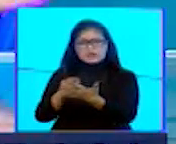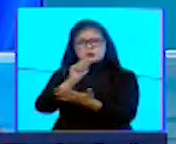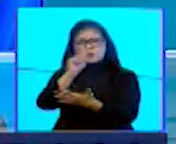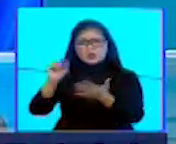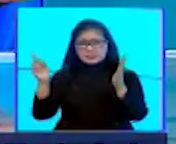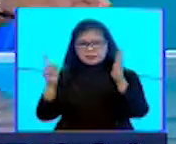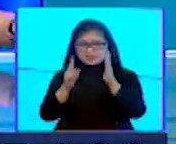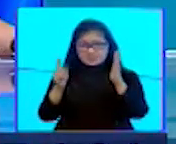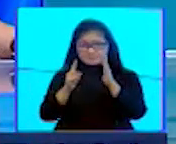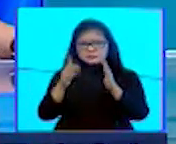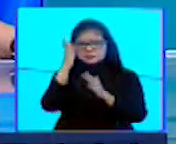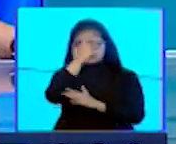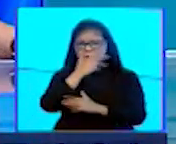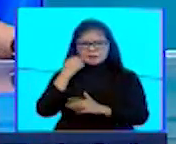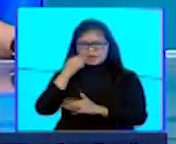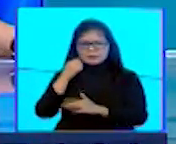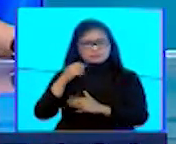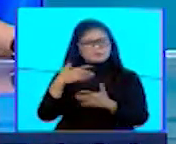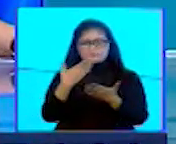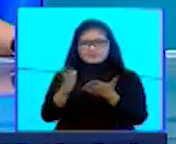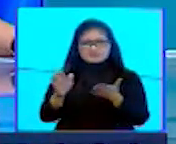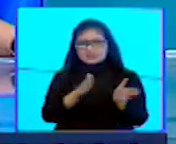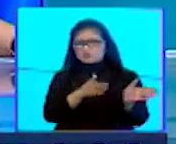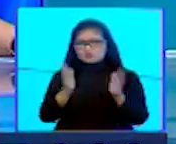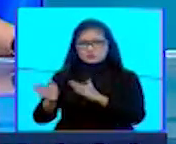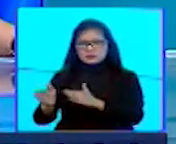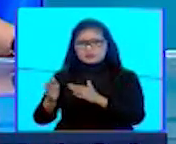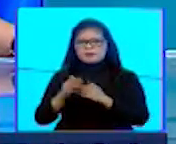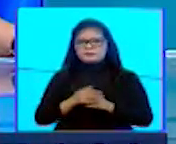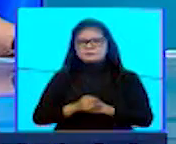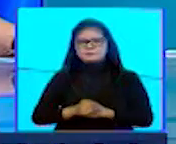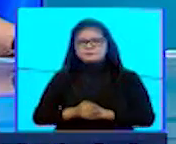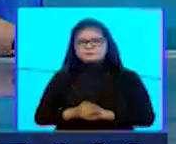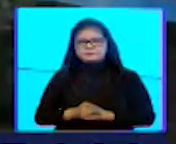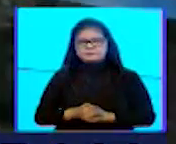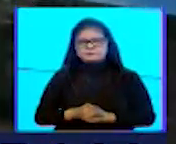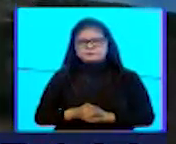sekolah tatap muka di wilayah Cimahi terancam ditunda.